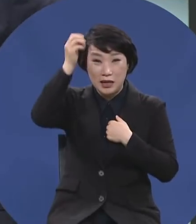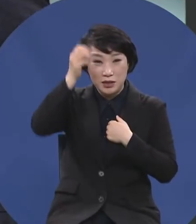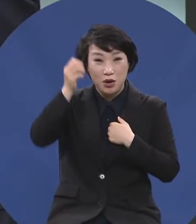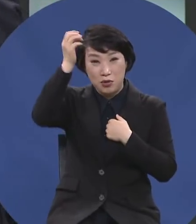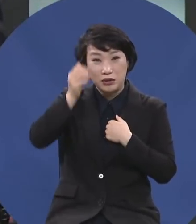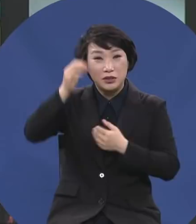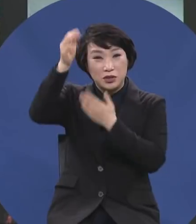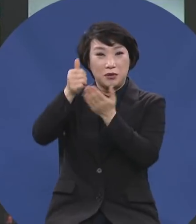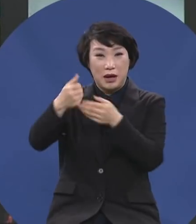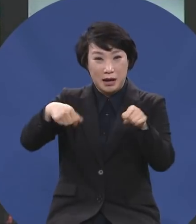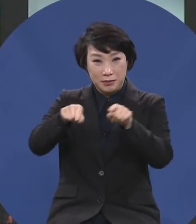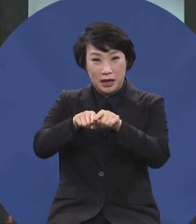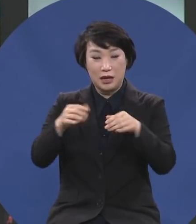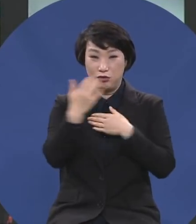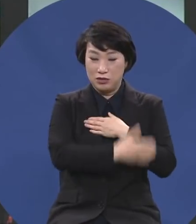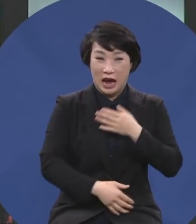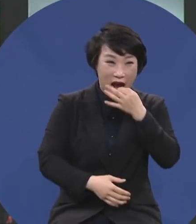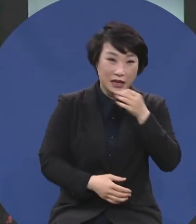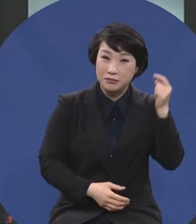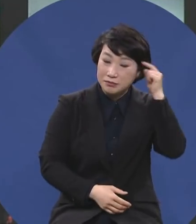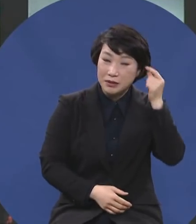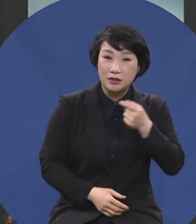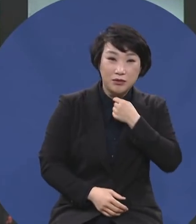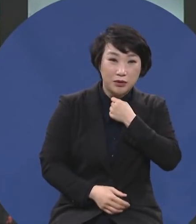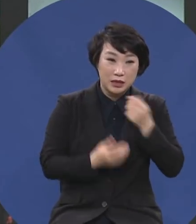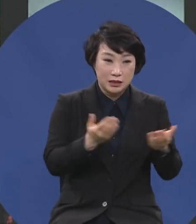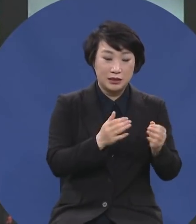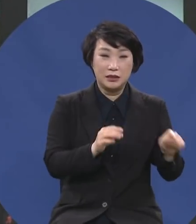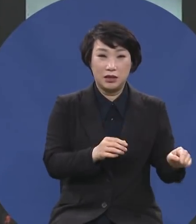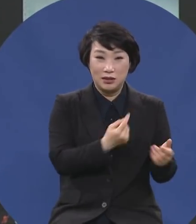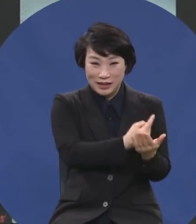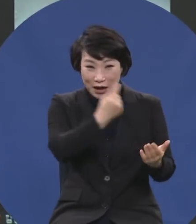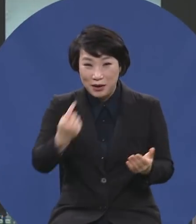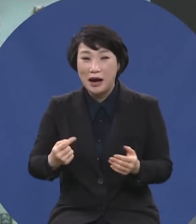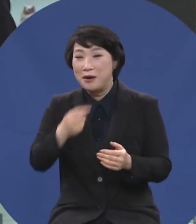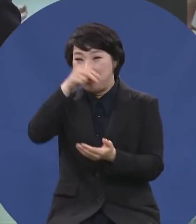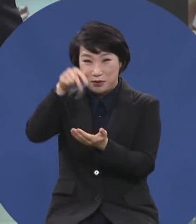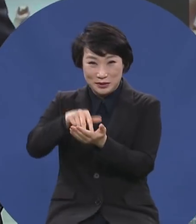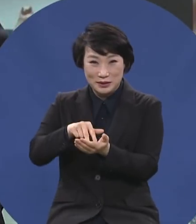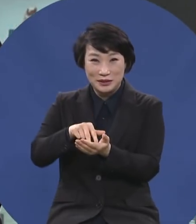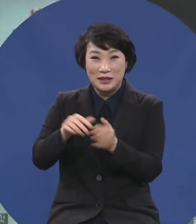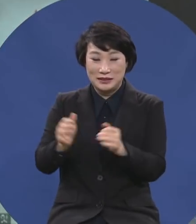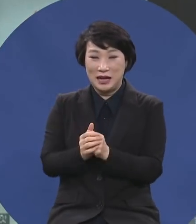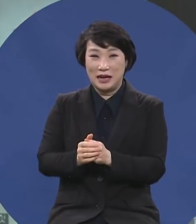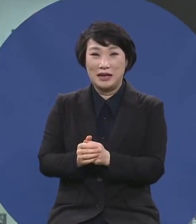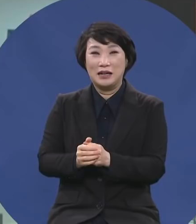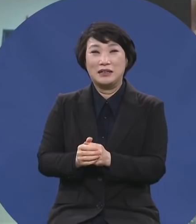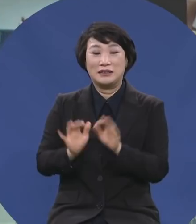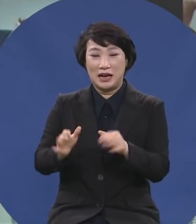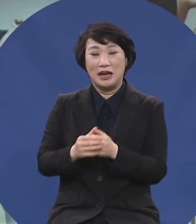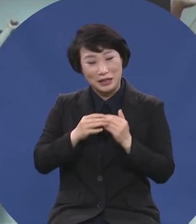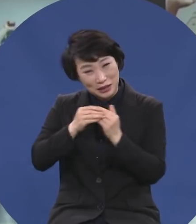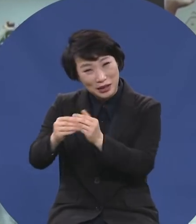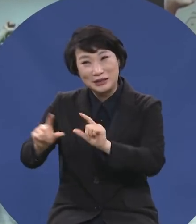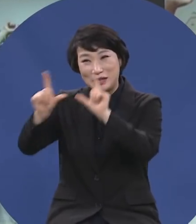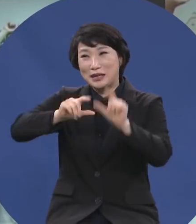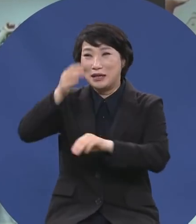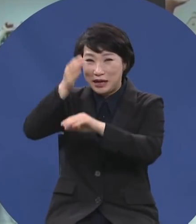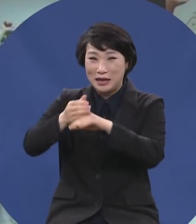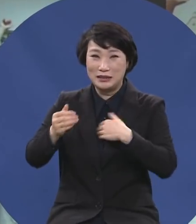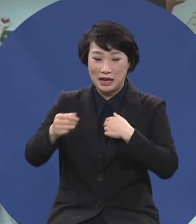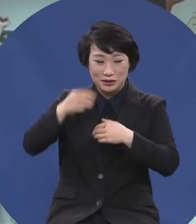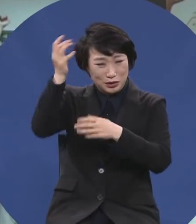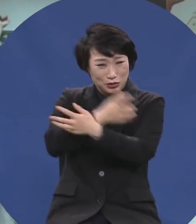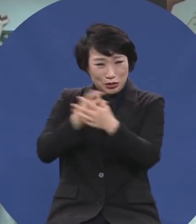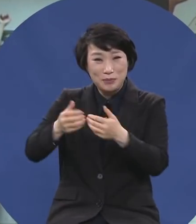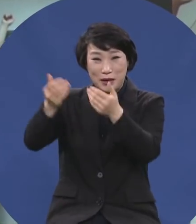영혼이 성령으로 육신의 소욕과 생각과 정욕에서 보존받아 인도받아 살게 하심을 감사합니다. 내게 성령이